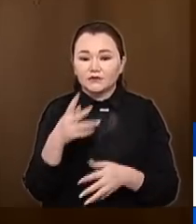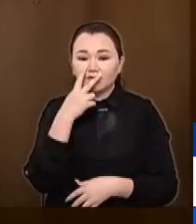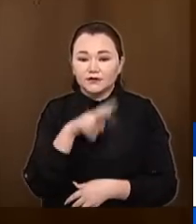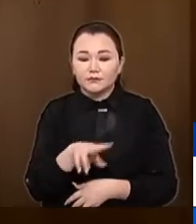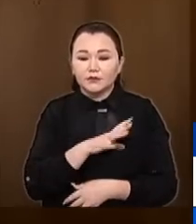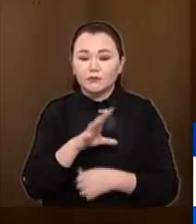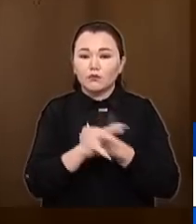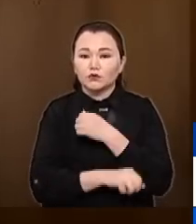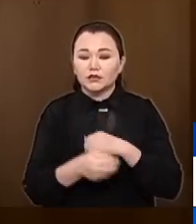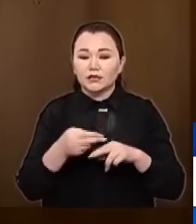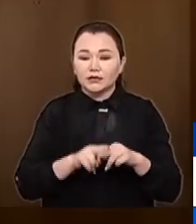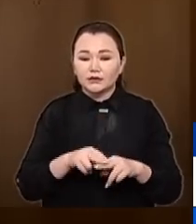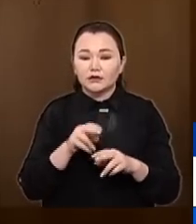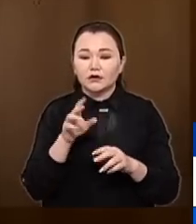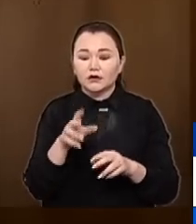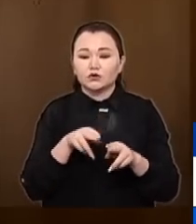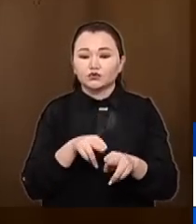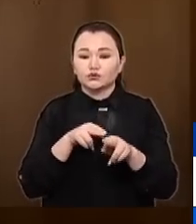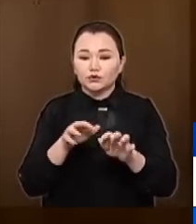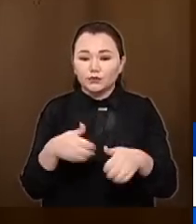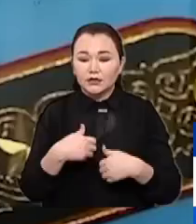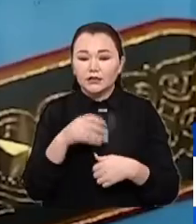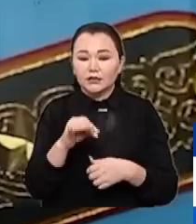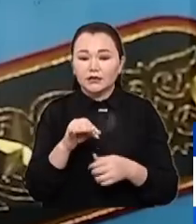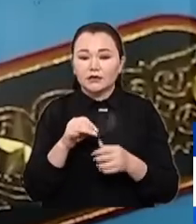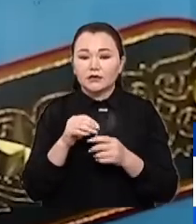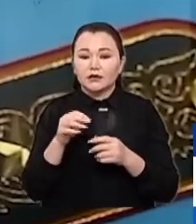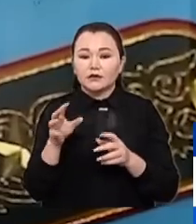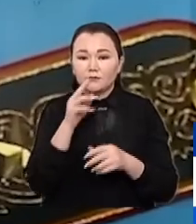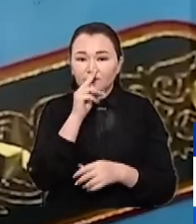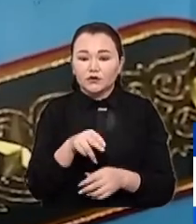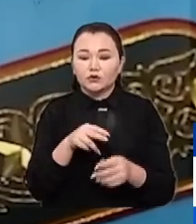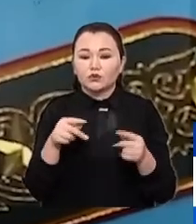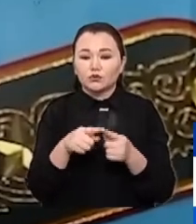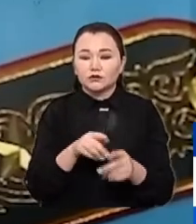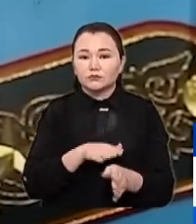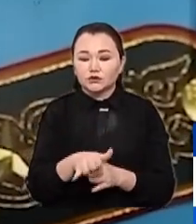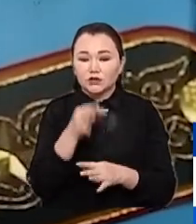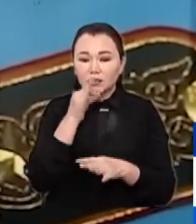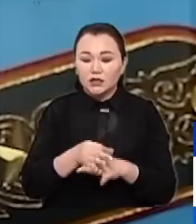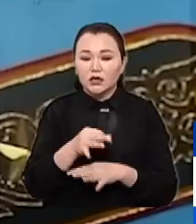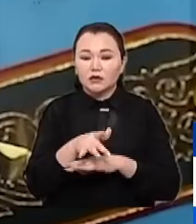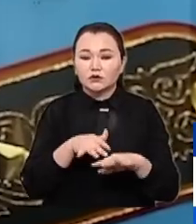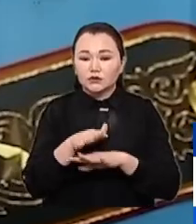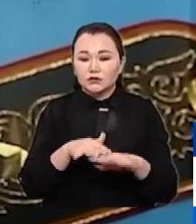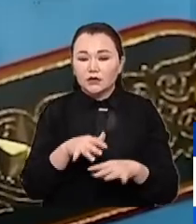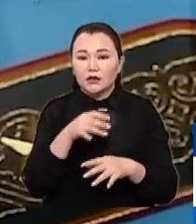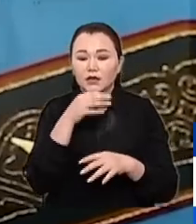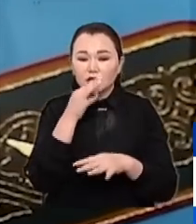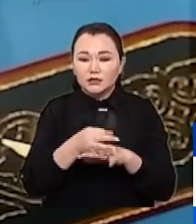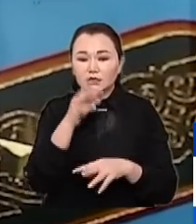после этого на их глазах наразил ружье и проследовал с нами он признал вину в полном объеме приносил глубокие изменения